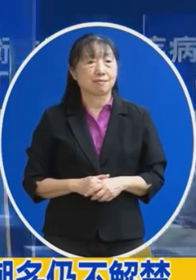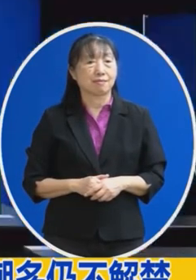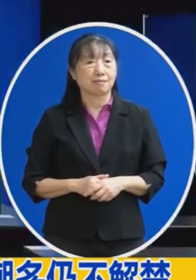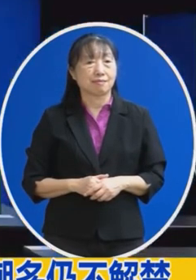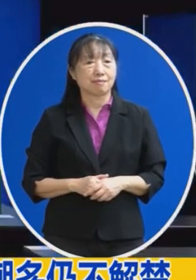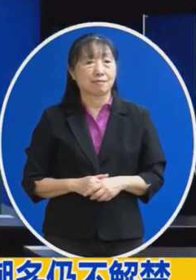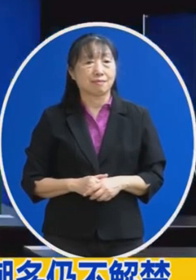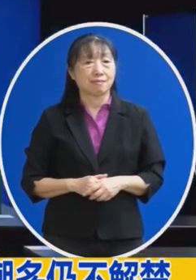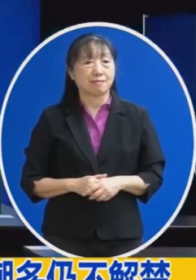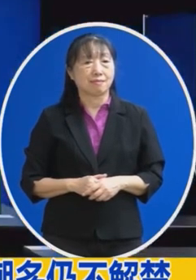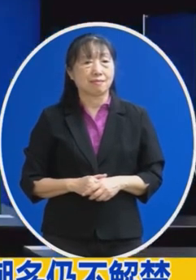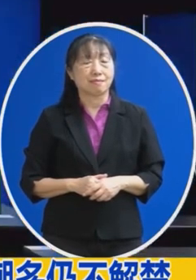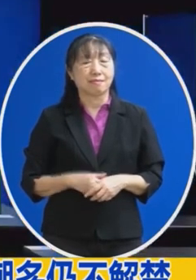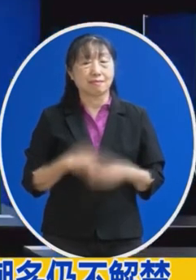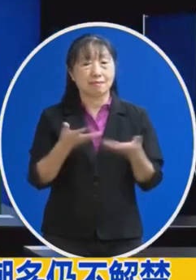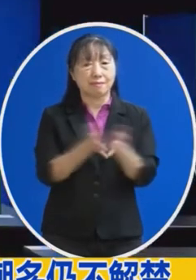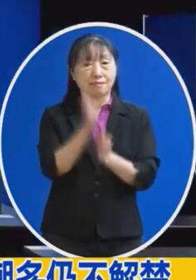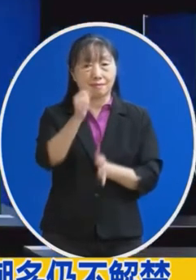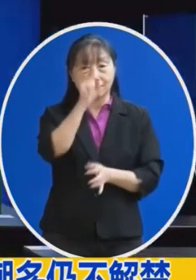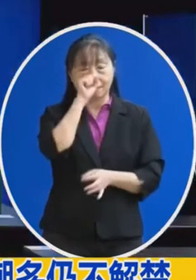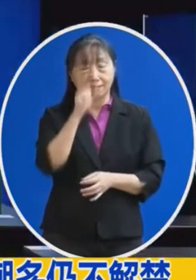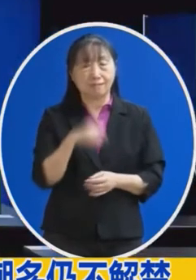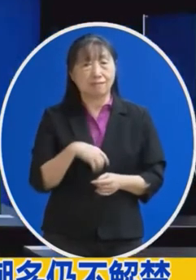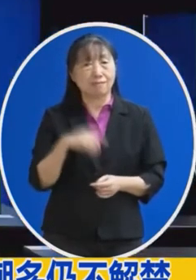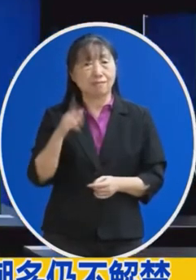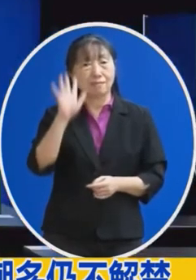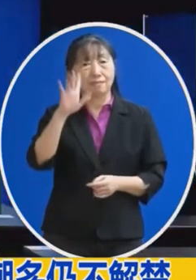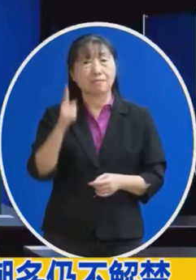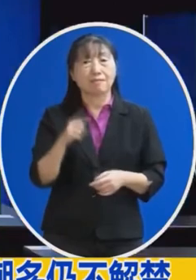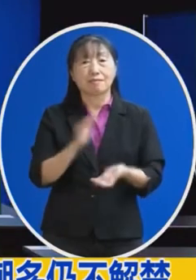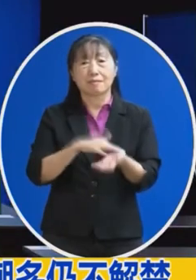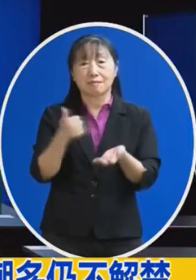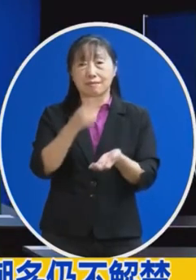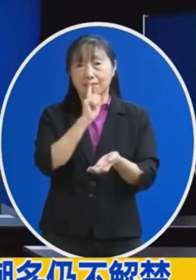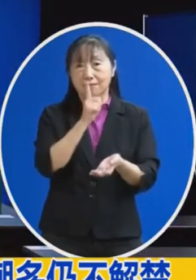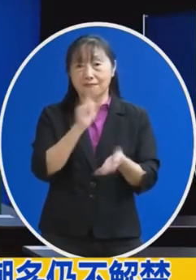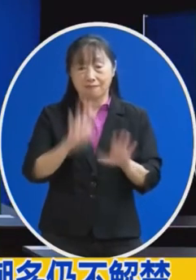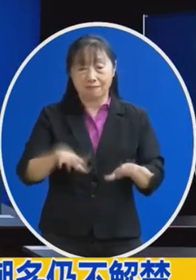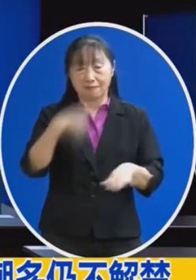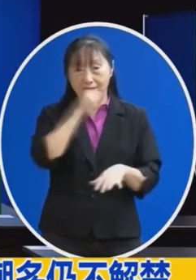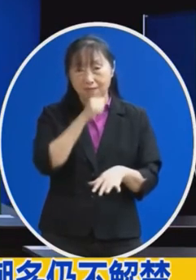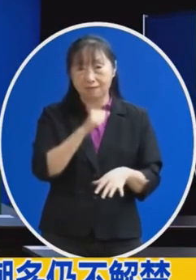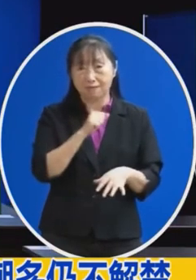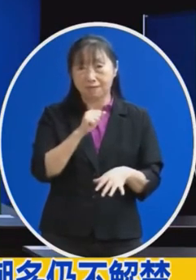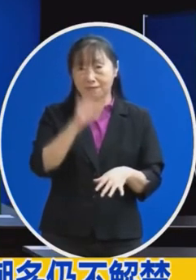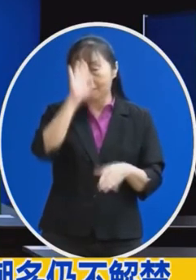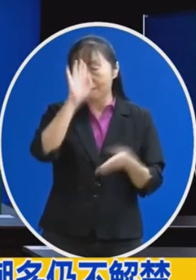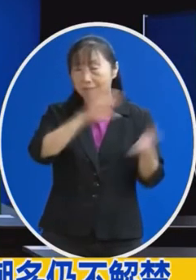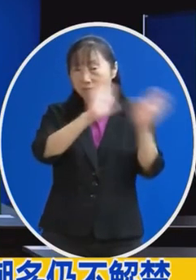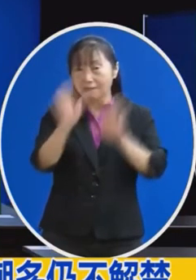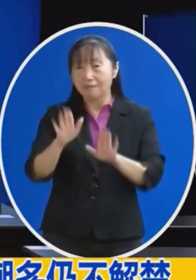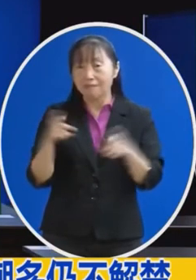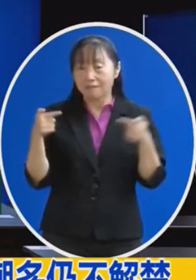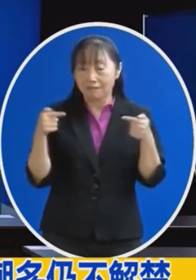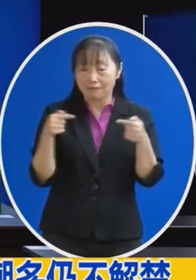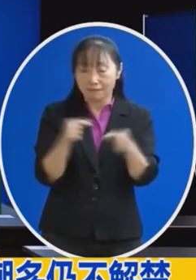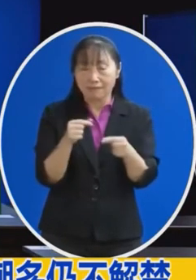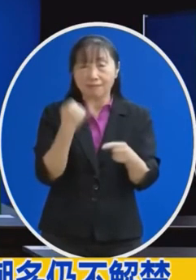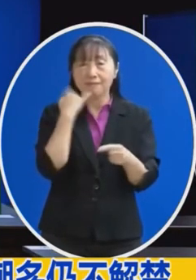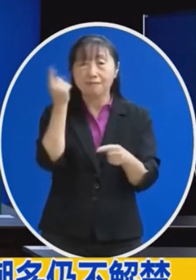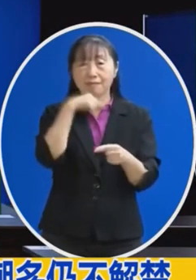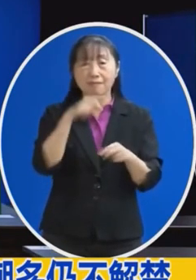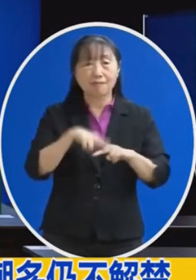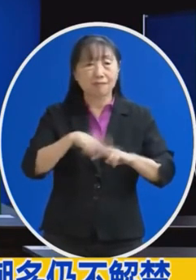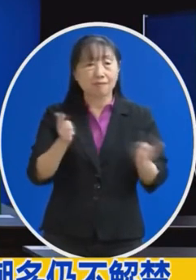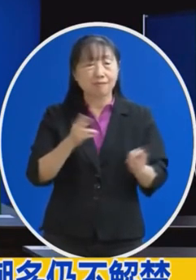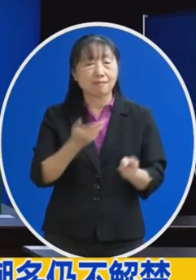来。 部长好，就是有基层医师建议说，因为现在台湾的疫情已经比较趋缓了，看能不能统一开放，